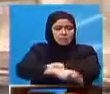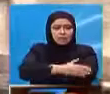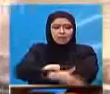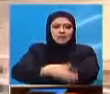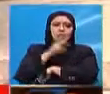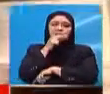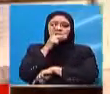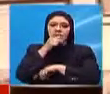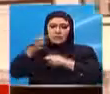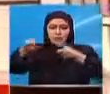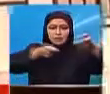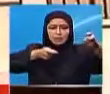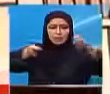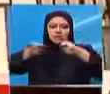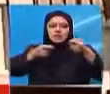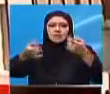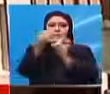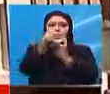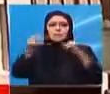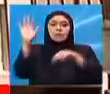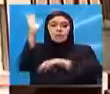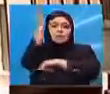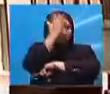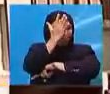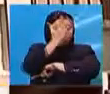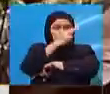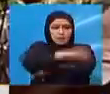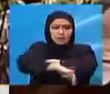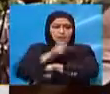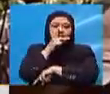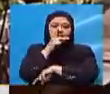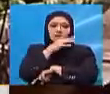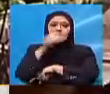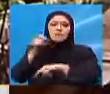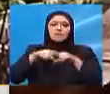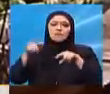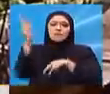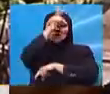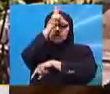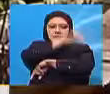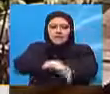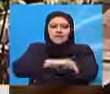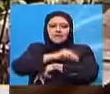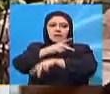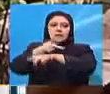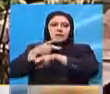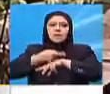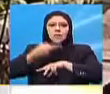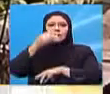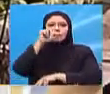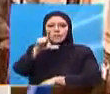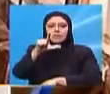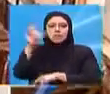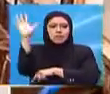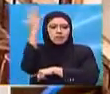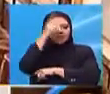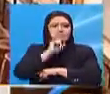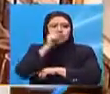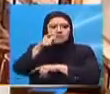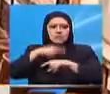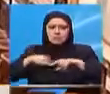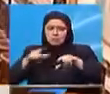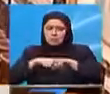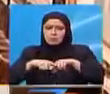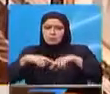dan di bawah kuasa kerajaan Kedah yang mengawal hasil hutan bangunan asal muzium berbentuk rumah kayu tradisional Melayu ia